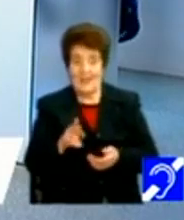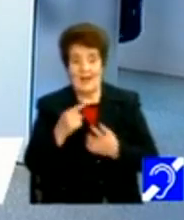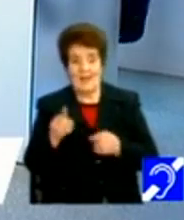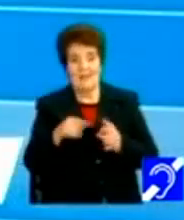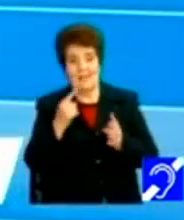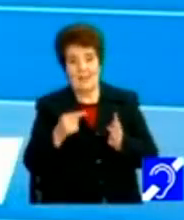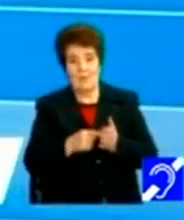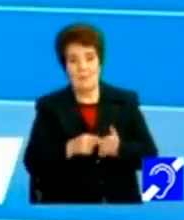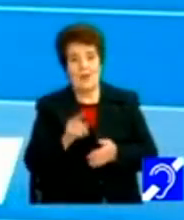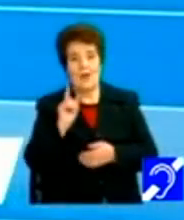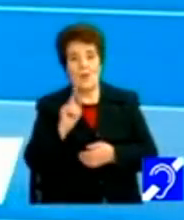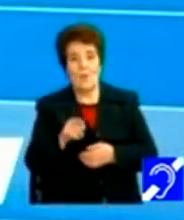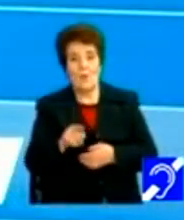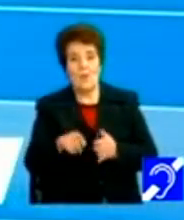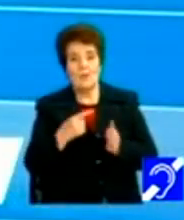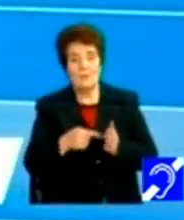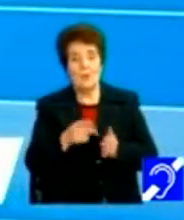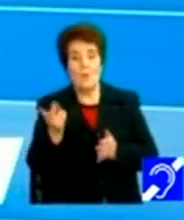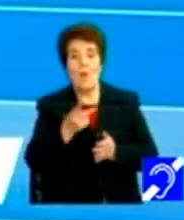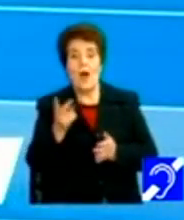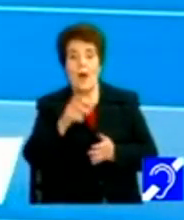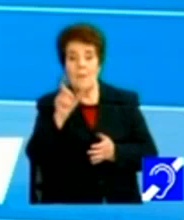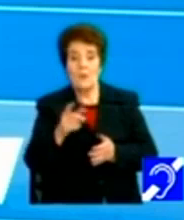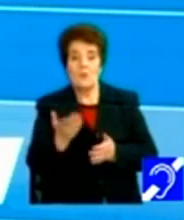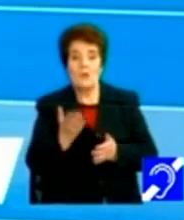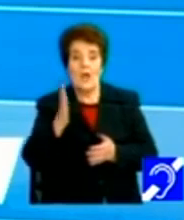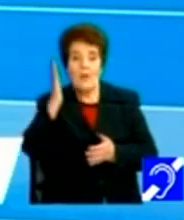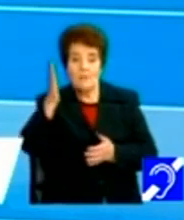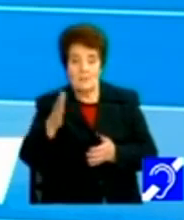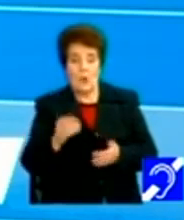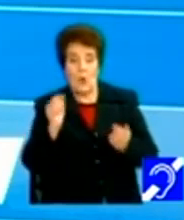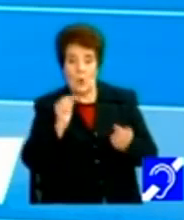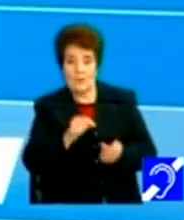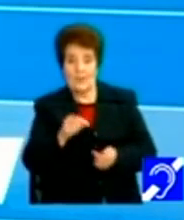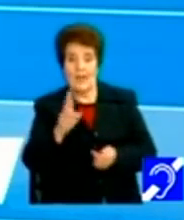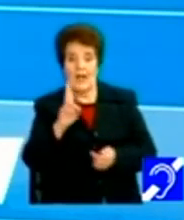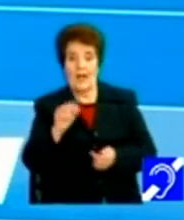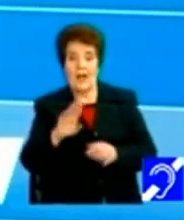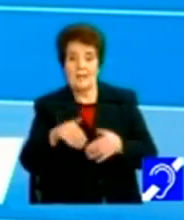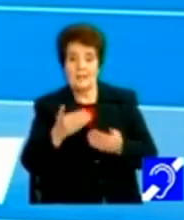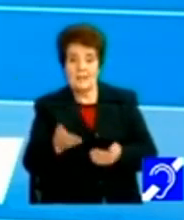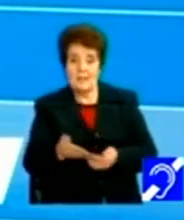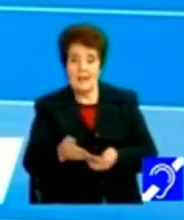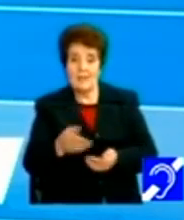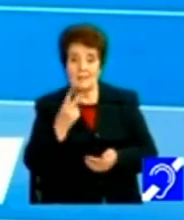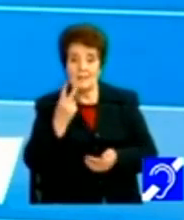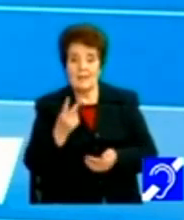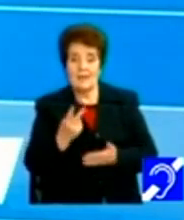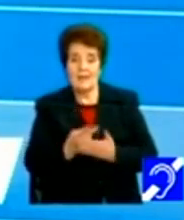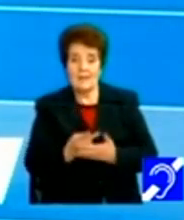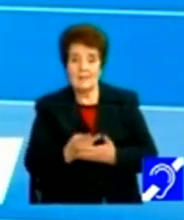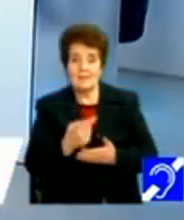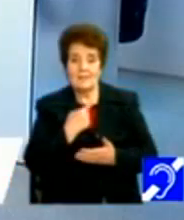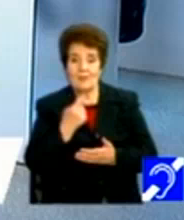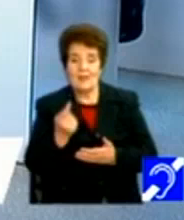Deci, uitați, Nadia Popa e o întrebare pentru ambii candidați. Cu ce avantaje față de contracandidat sperați să convingeți alegătorii să vă încredințeze